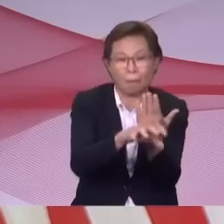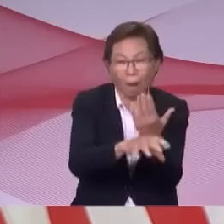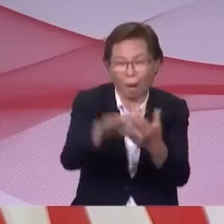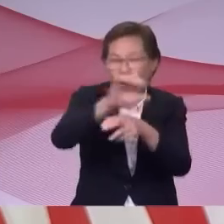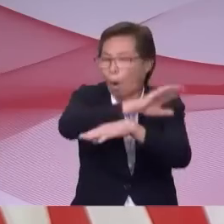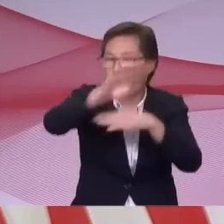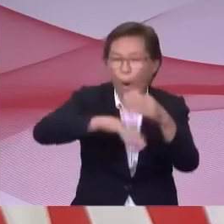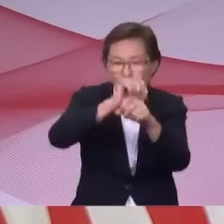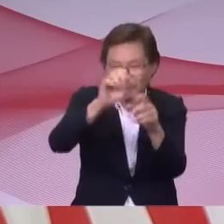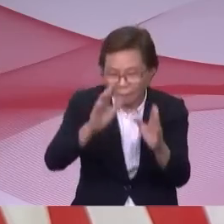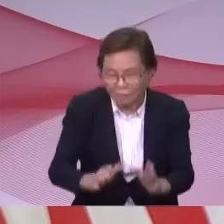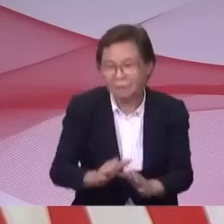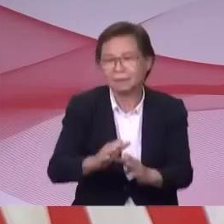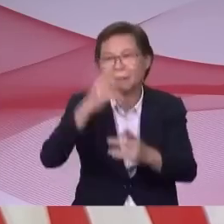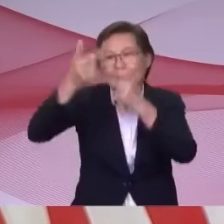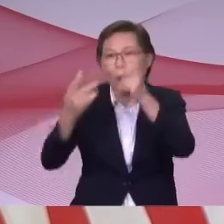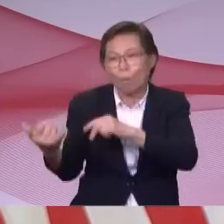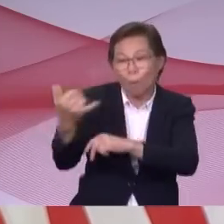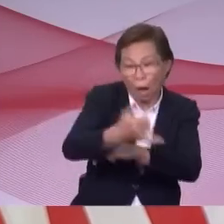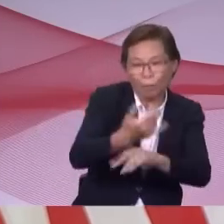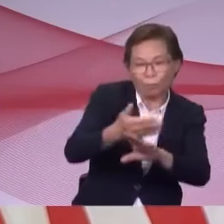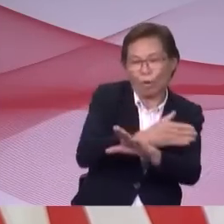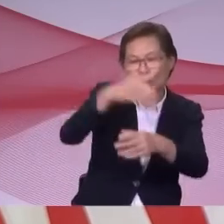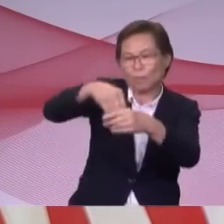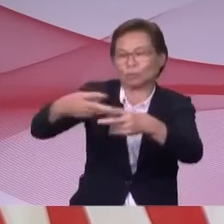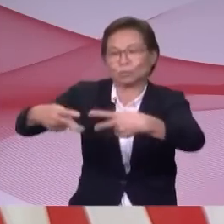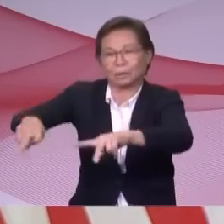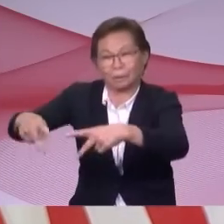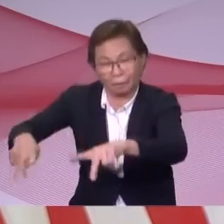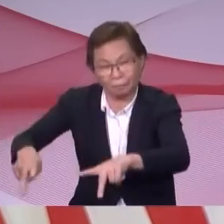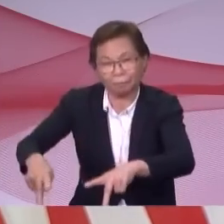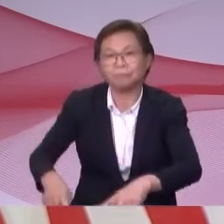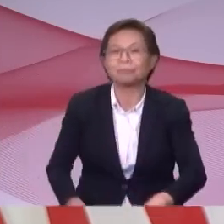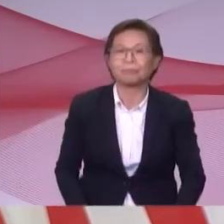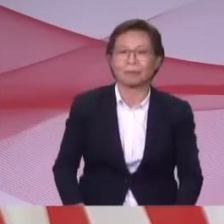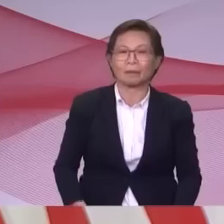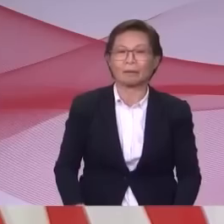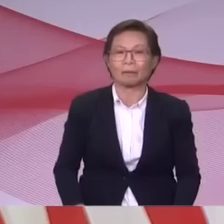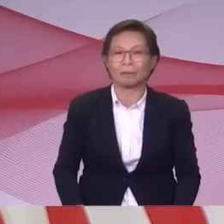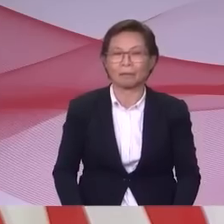pengunjung sebelum memasuki premis, mewajibkan hak pengunjung,